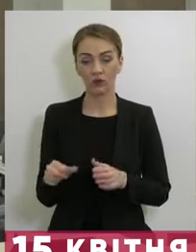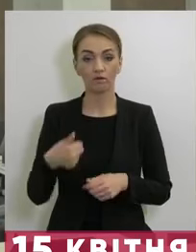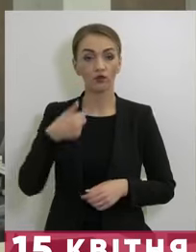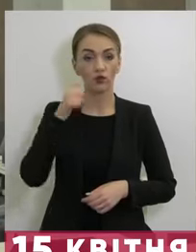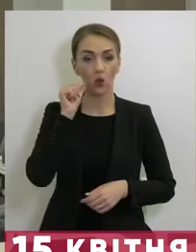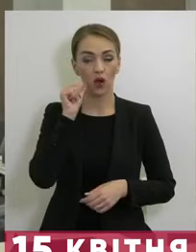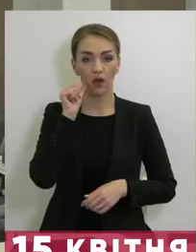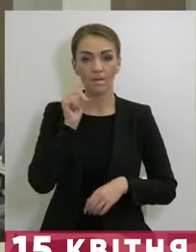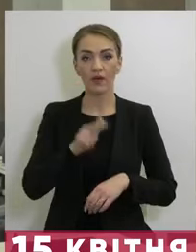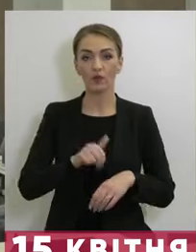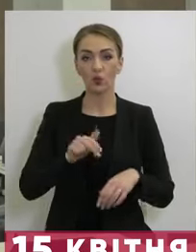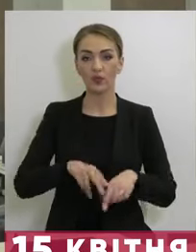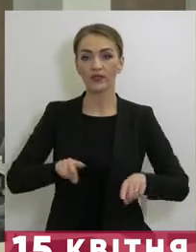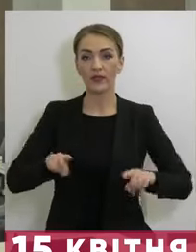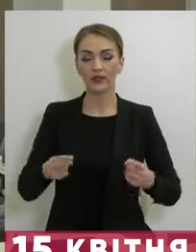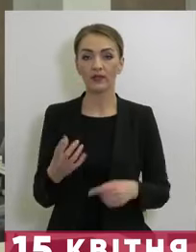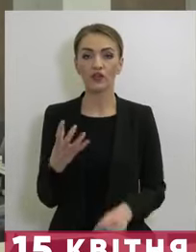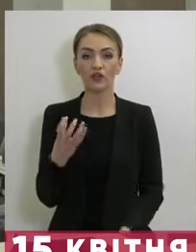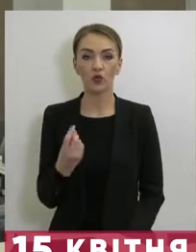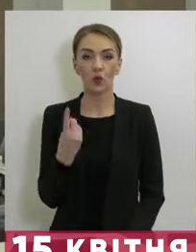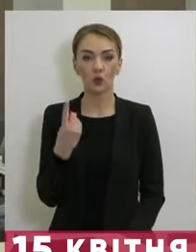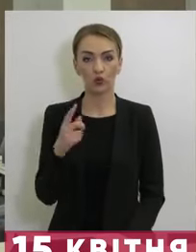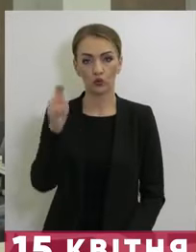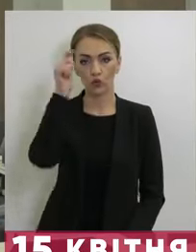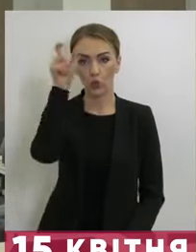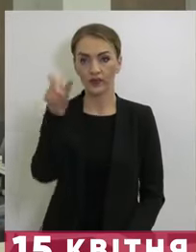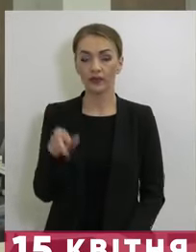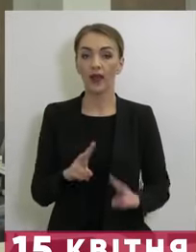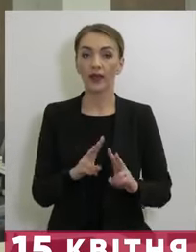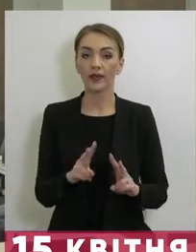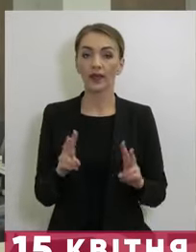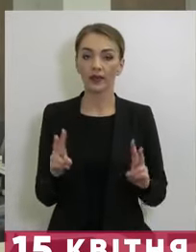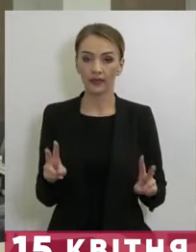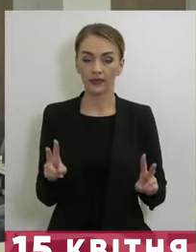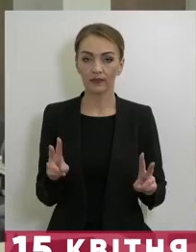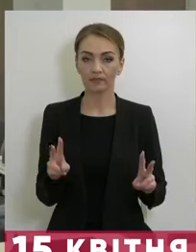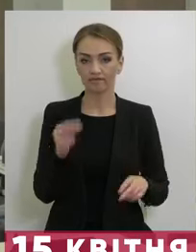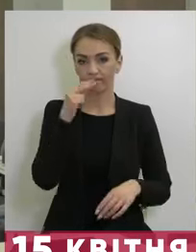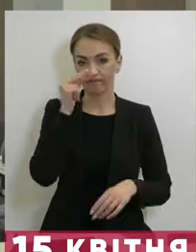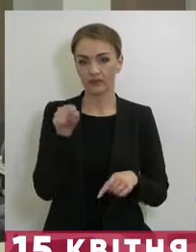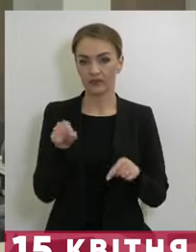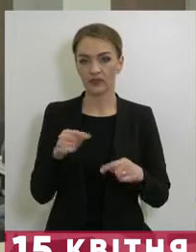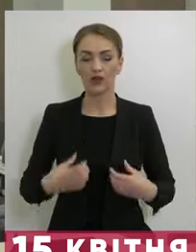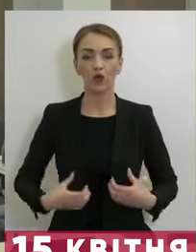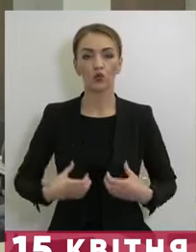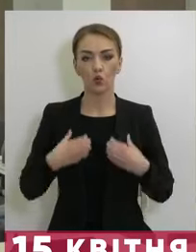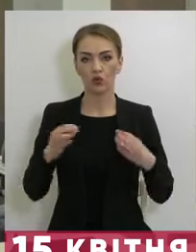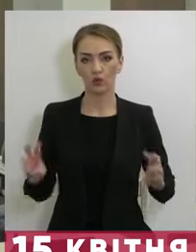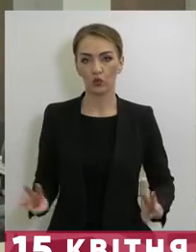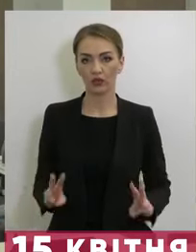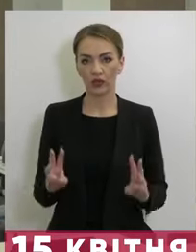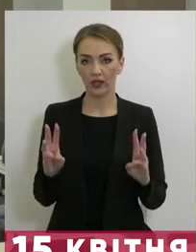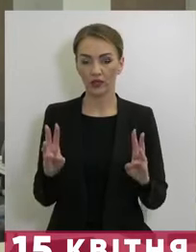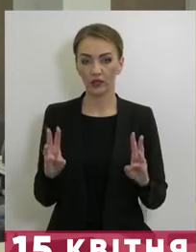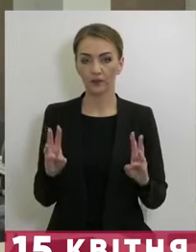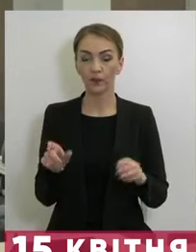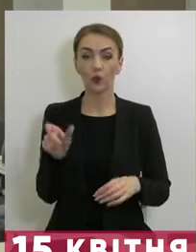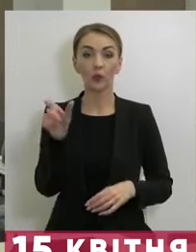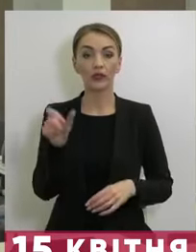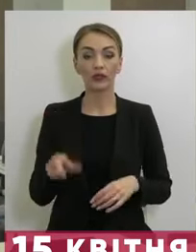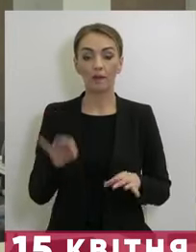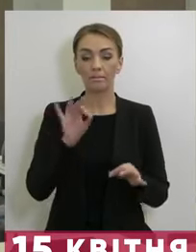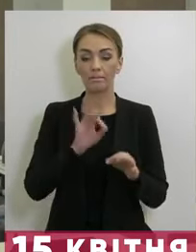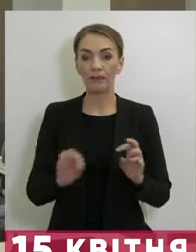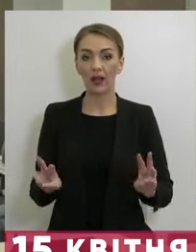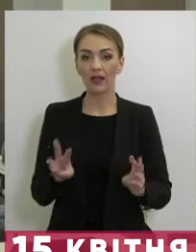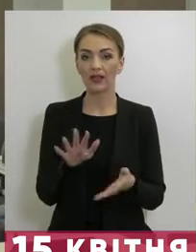Вчора правоохоронці затримали ще одного чоловіка, який став винуватцем цієї страшної пожежі. Людина